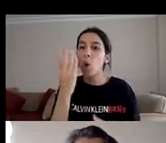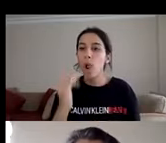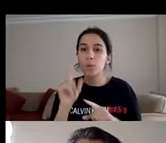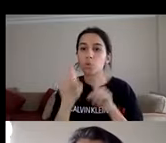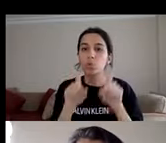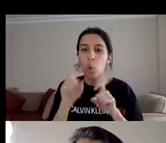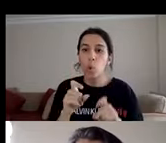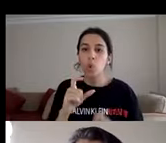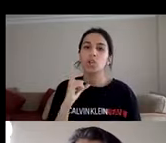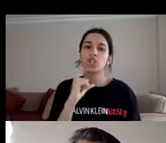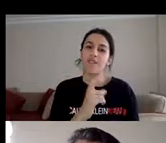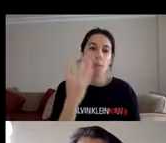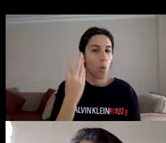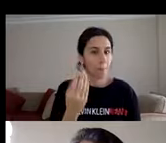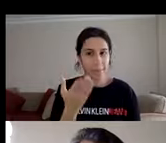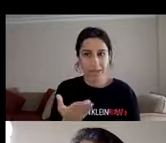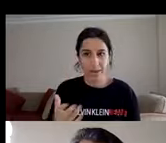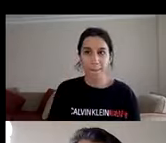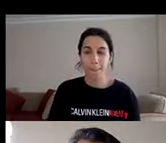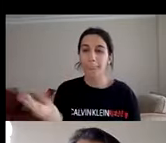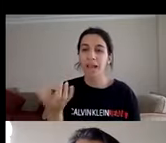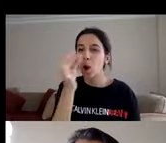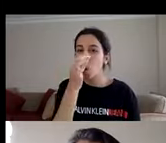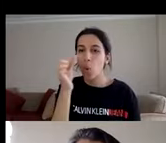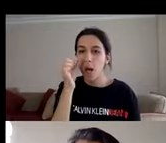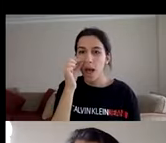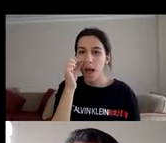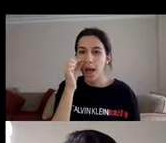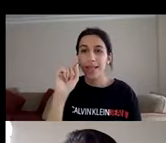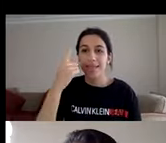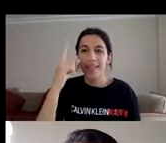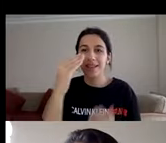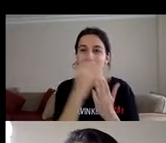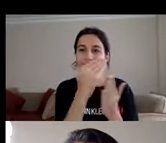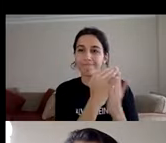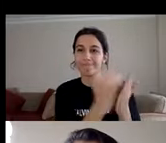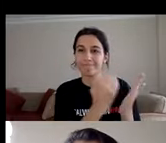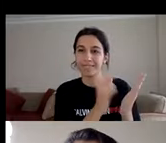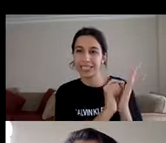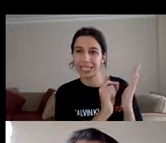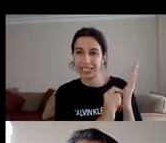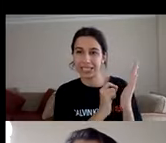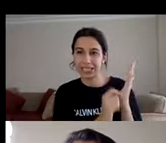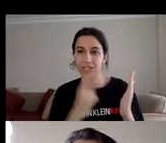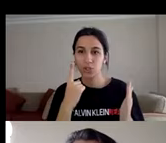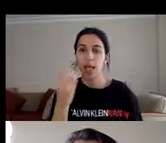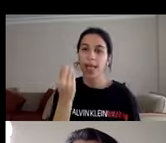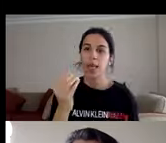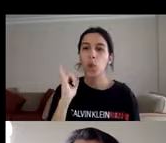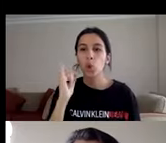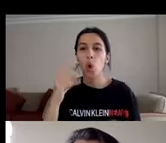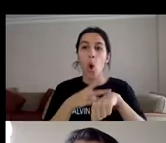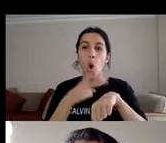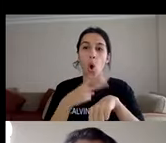cevap oluşturabiliyor bu. Olabilecek en basit haliyle tek tek maddelerin tarif edildiği standartlarda, iyi ve kötü örneklerin